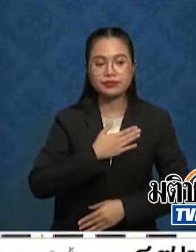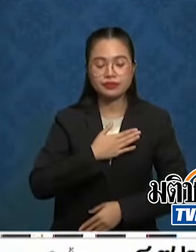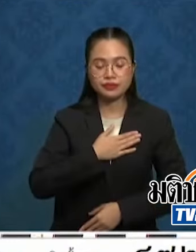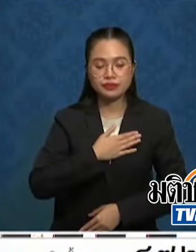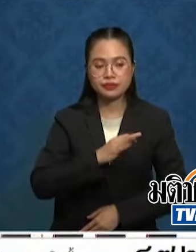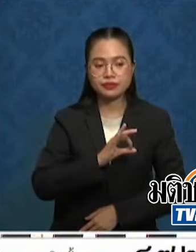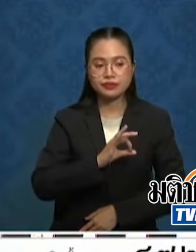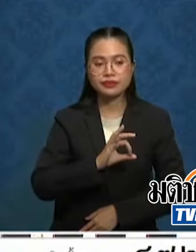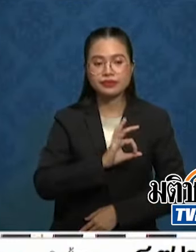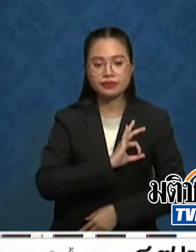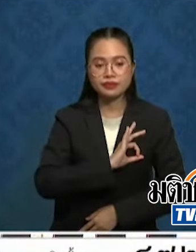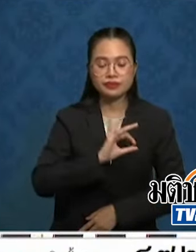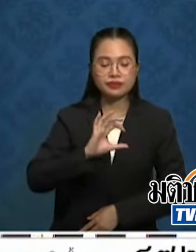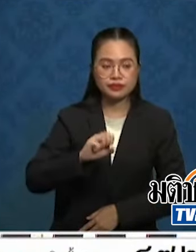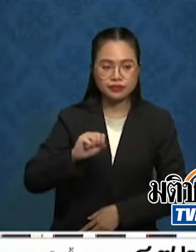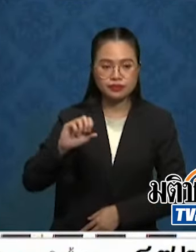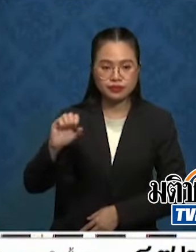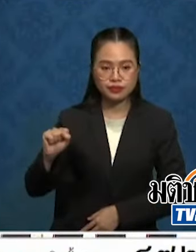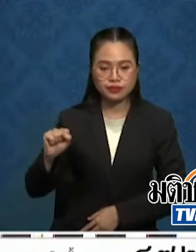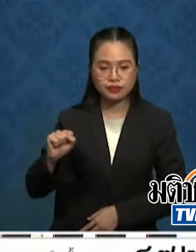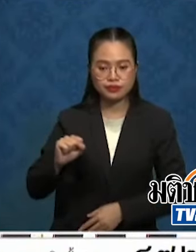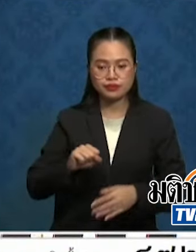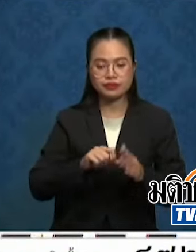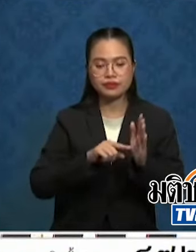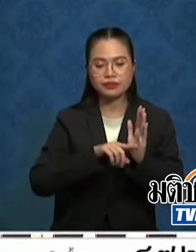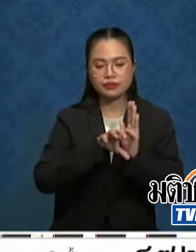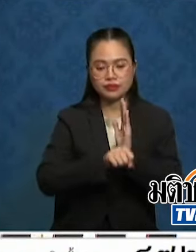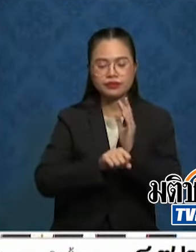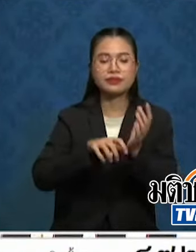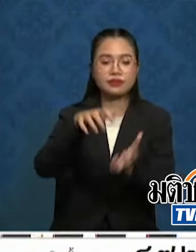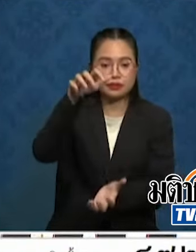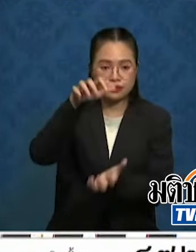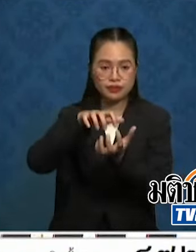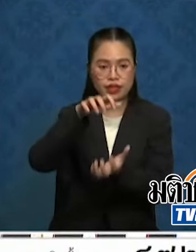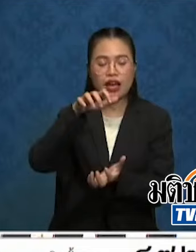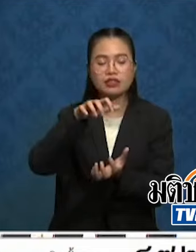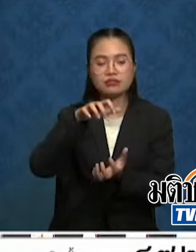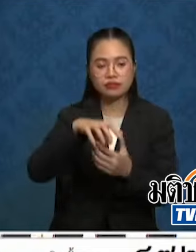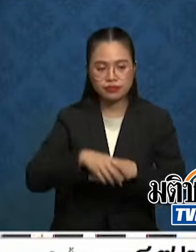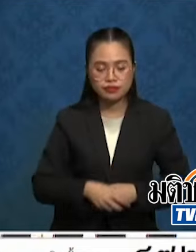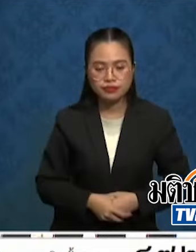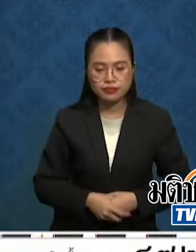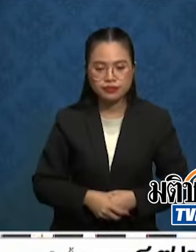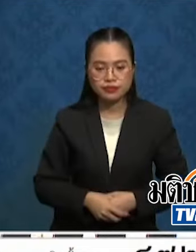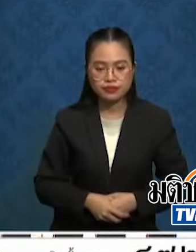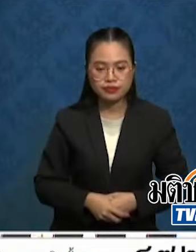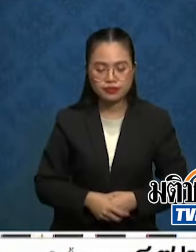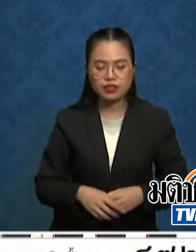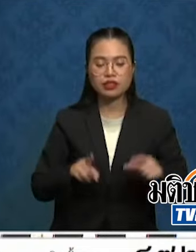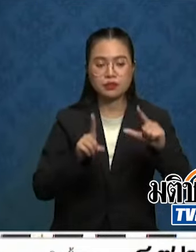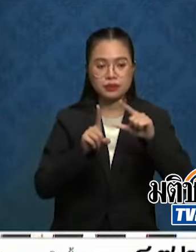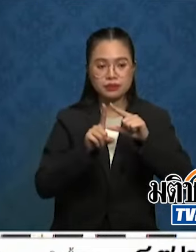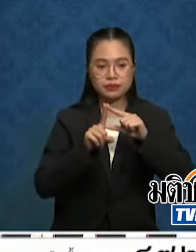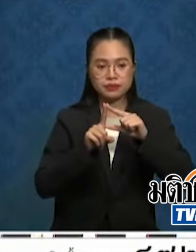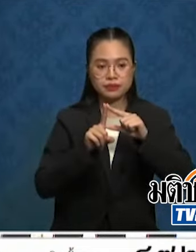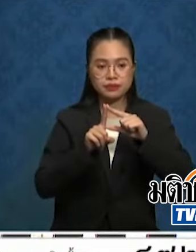ใจสมาชิกสภาผู้แทนราษฎรสมุทรปราการเขต8ผู้แทนของชาวอำเภอบางบ่ออำเภอบางเสาธงพรรคประชาชน